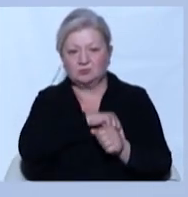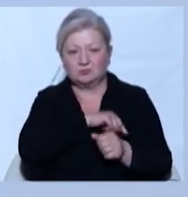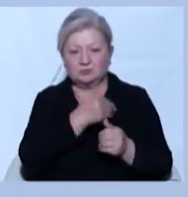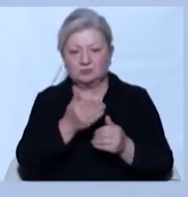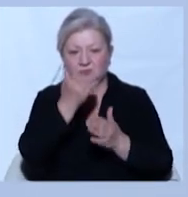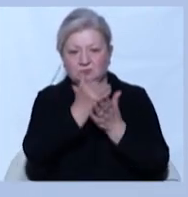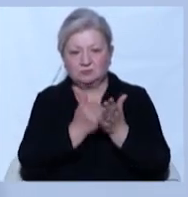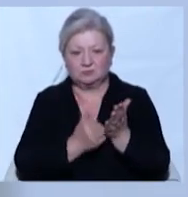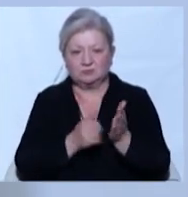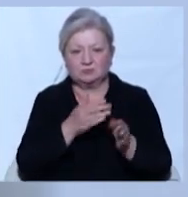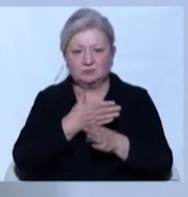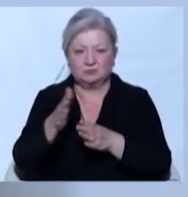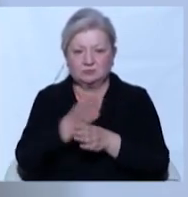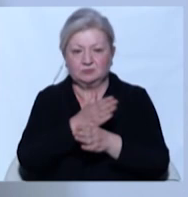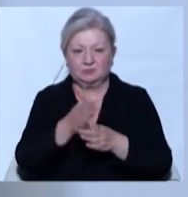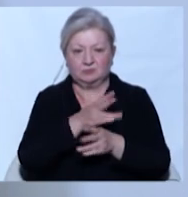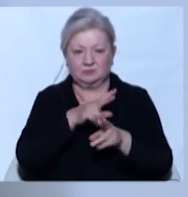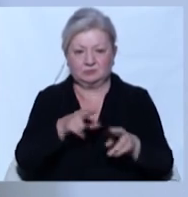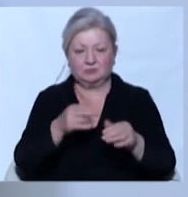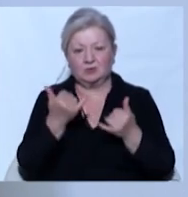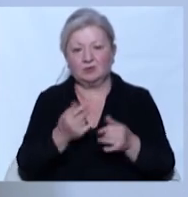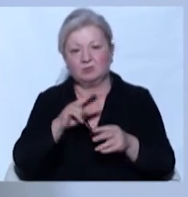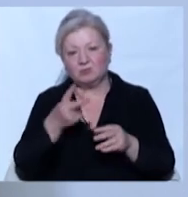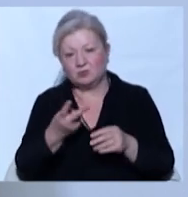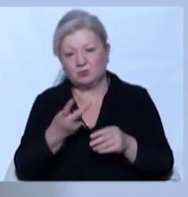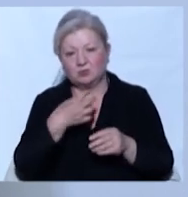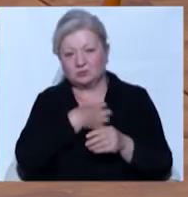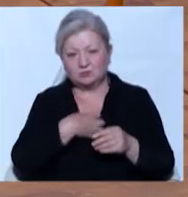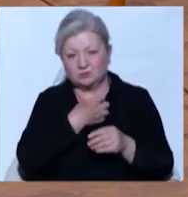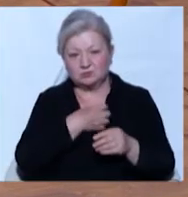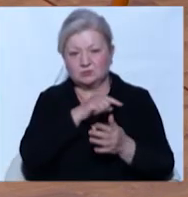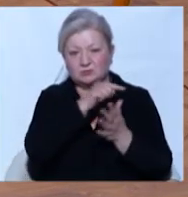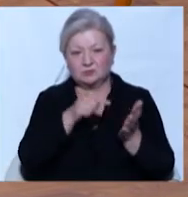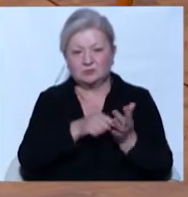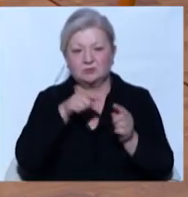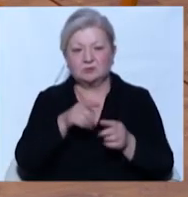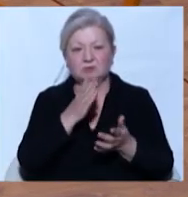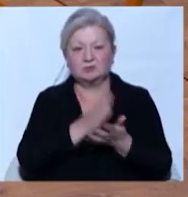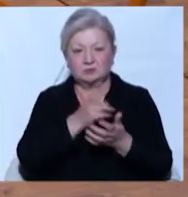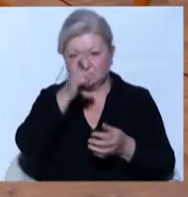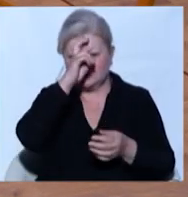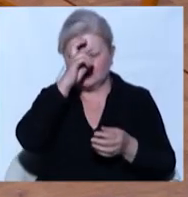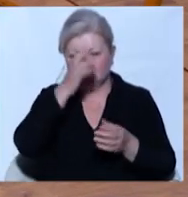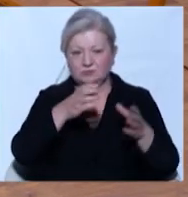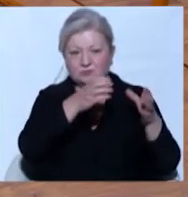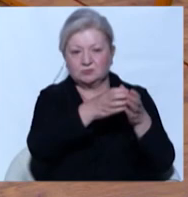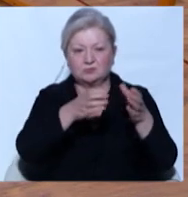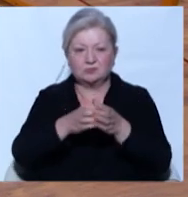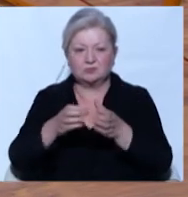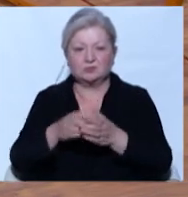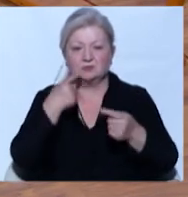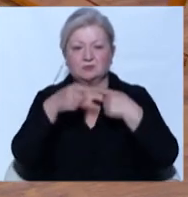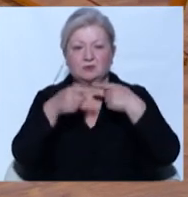მიხედვით. მოდით ახლა მინდა შეგახსენოთ მეორე უმნიშვნელოვანესი საკითხი, ეს არის ქვეყნების დაჯგუფება სხვადასხვა